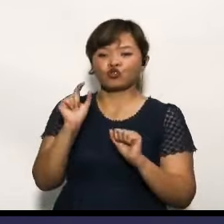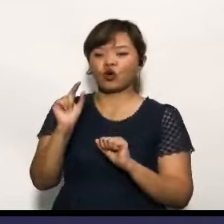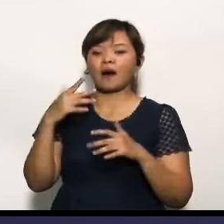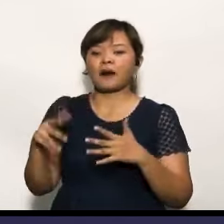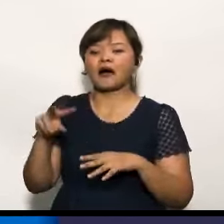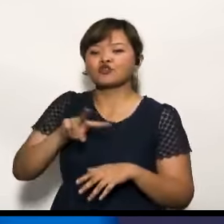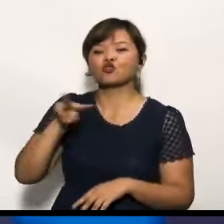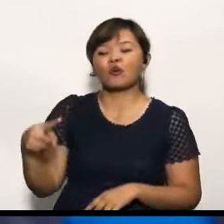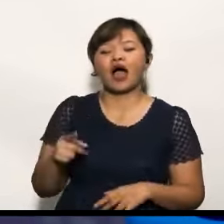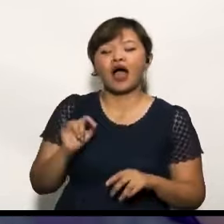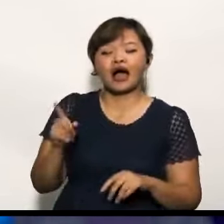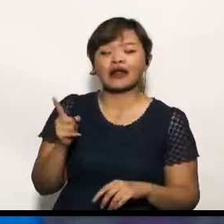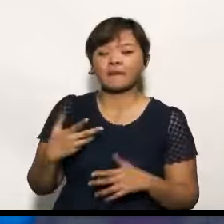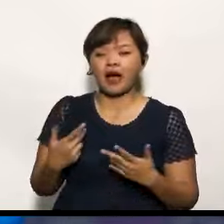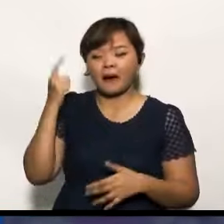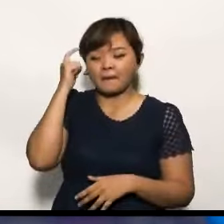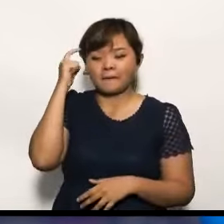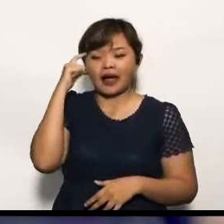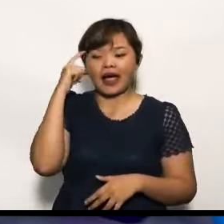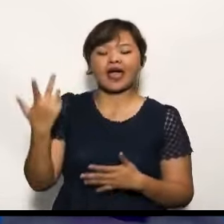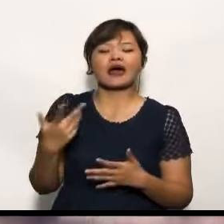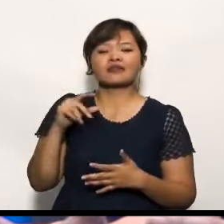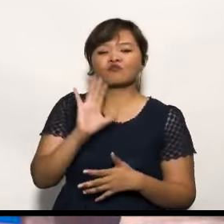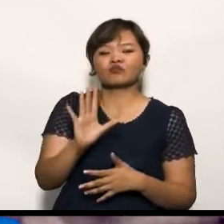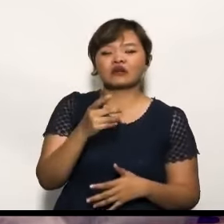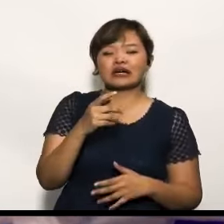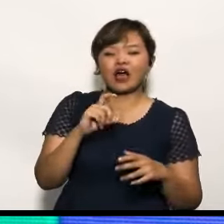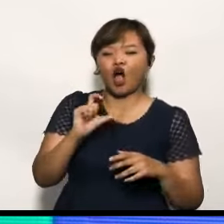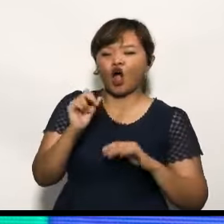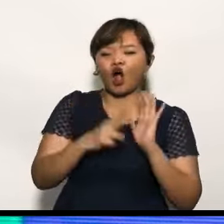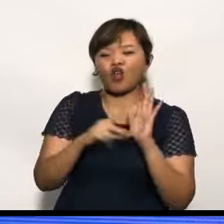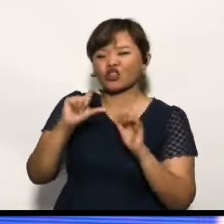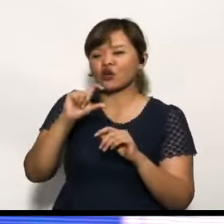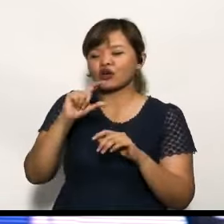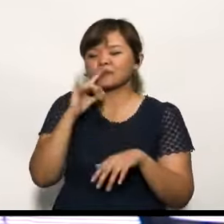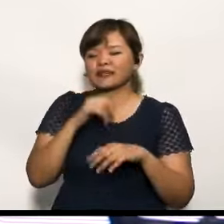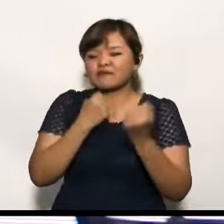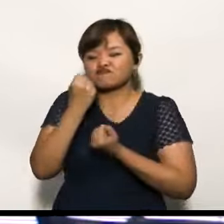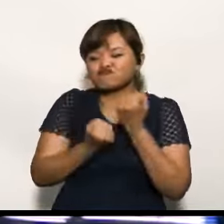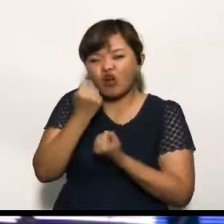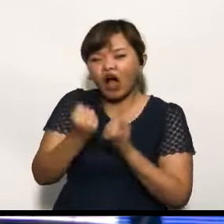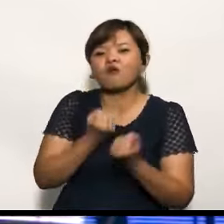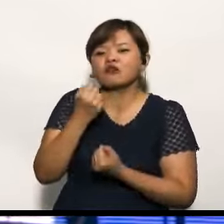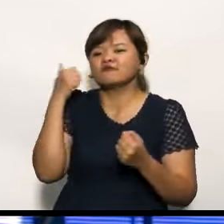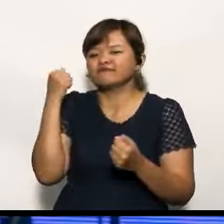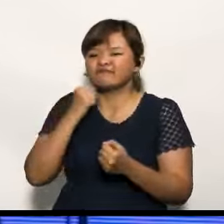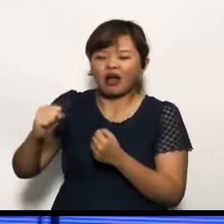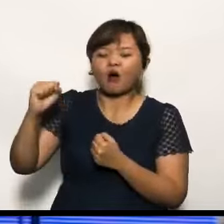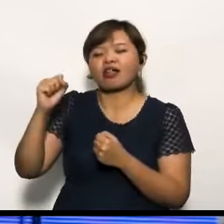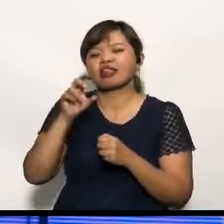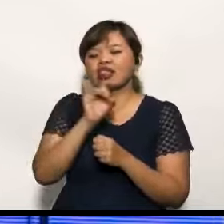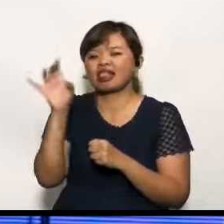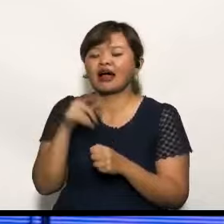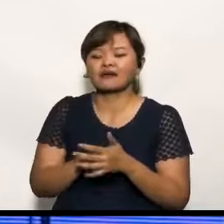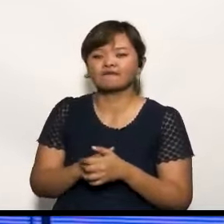dirubah. Karena mindsetnya conquering is not building. We are not building our enemy, we are conquering